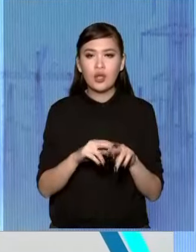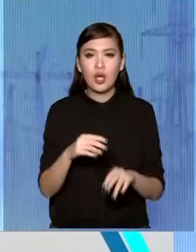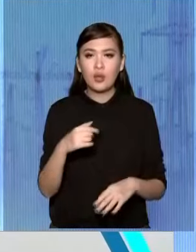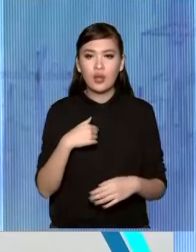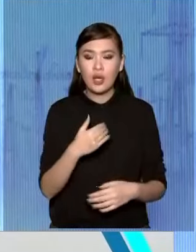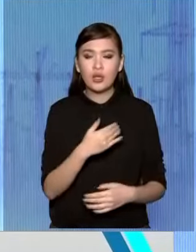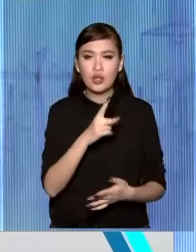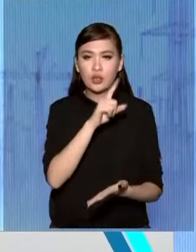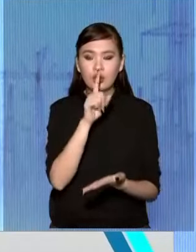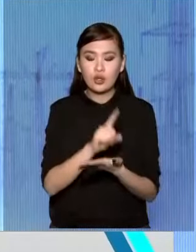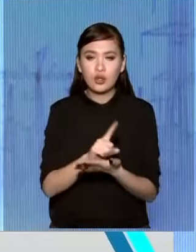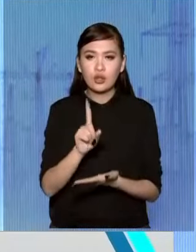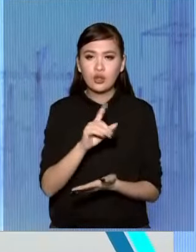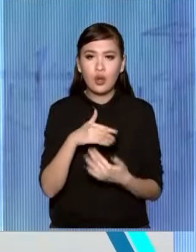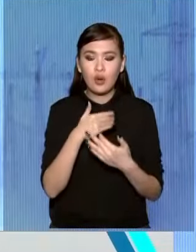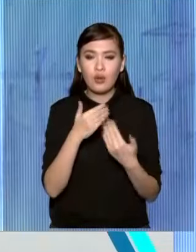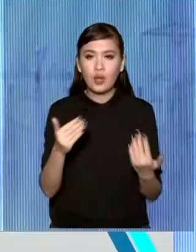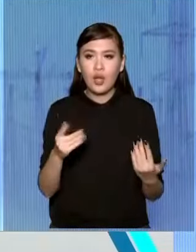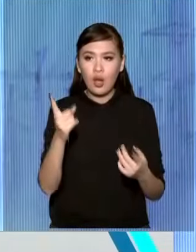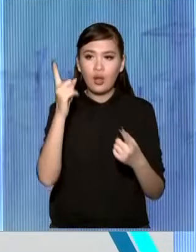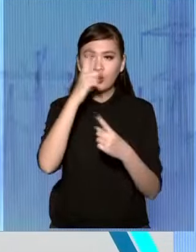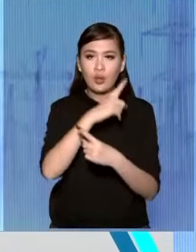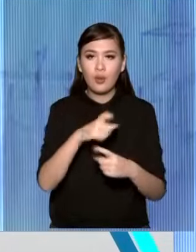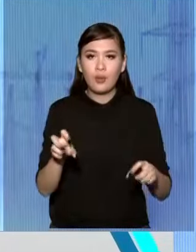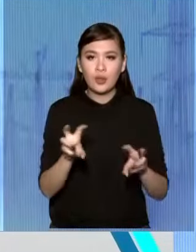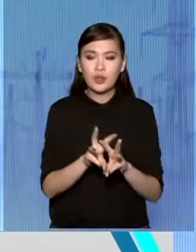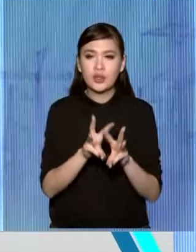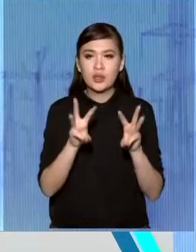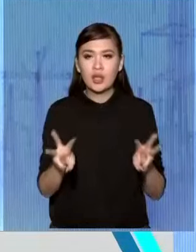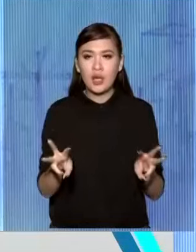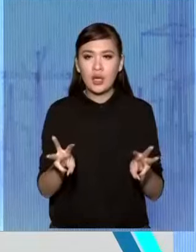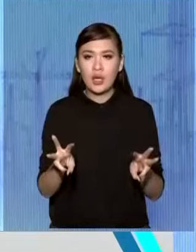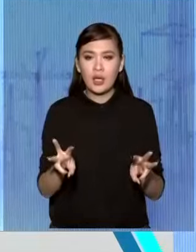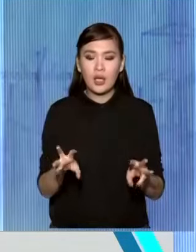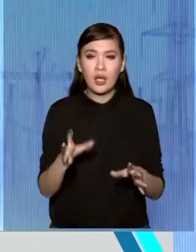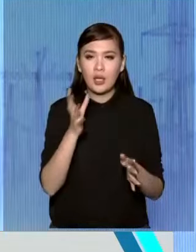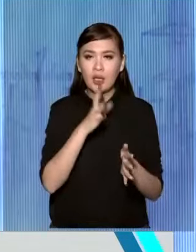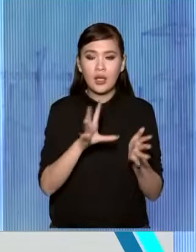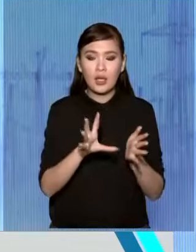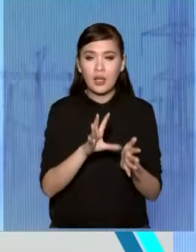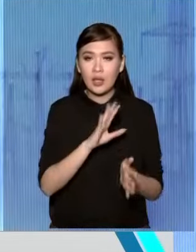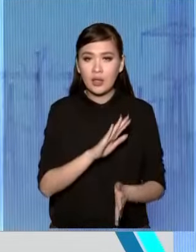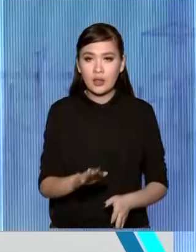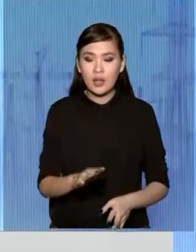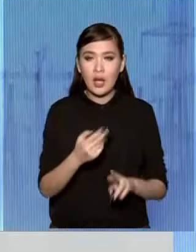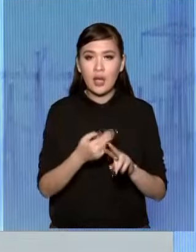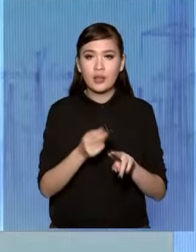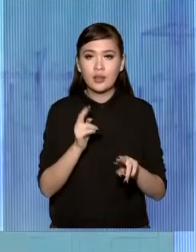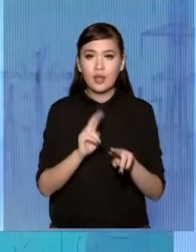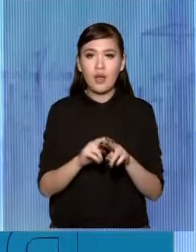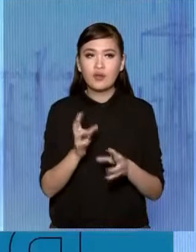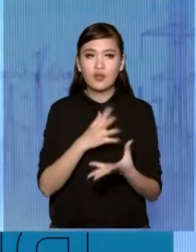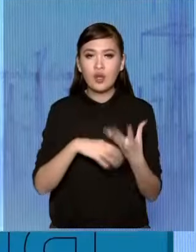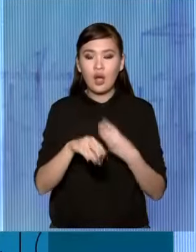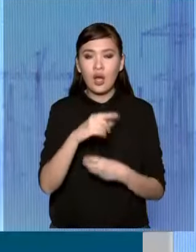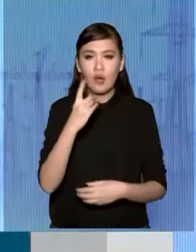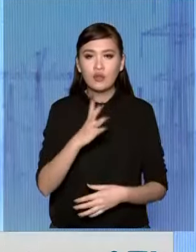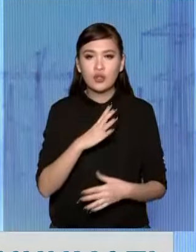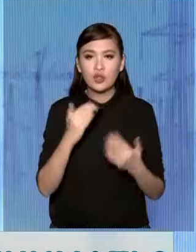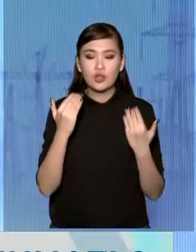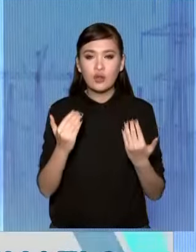вас удивить, что об этом сообщает Министерство индустрии, а не Министерство энергетики. Понимаете? А это все говорит о том, что сегодня